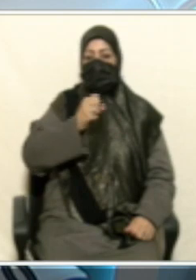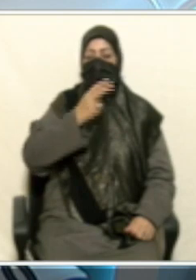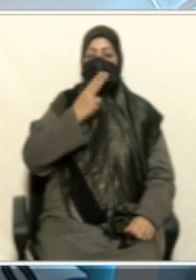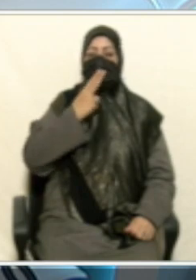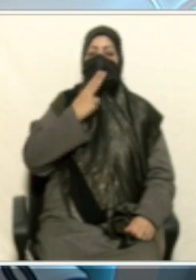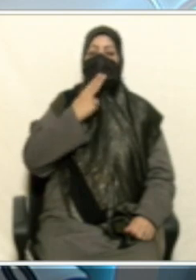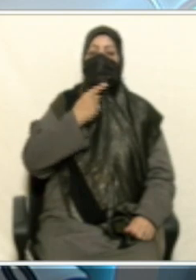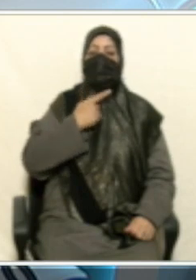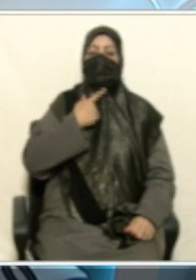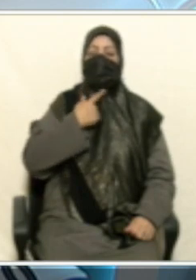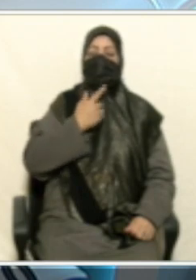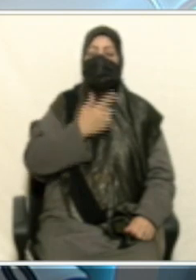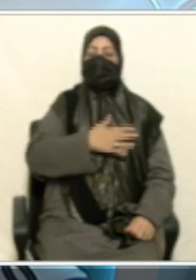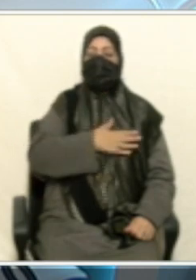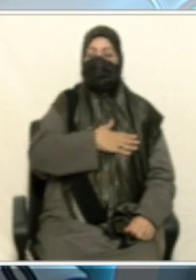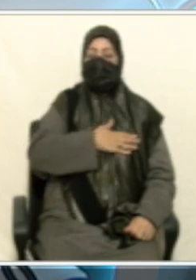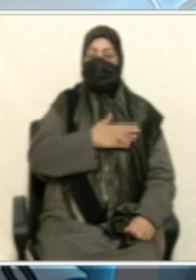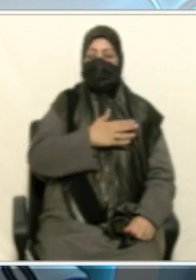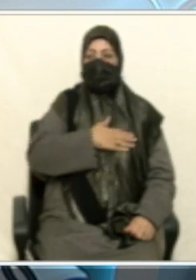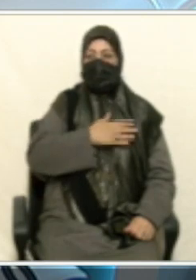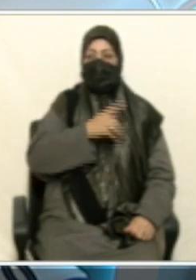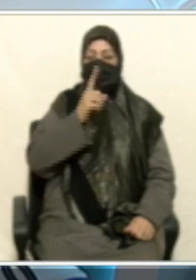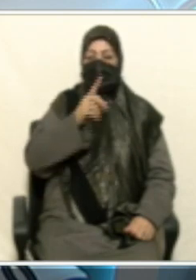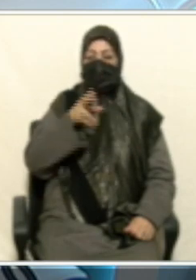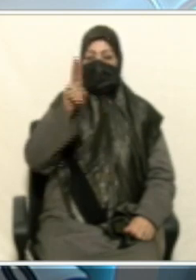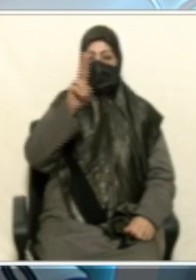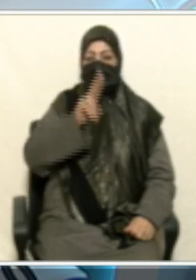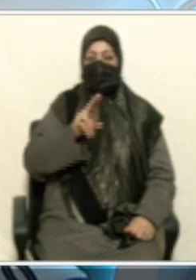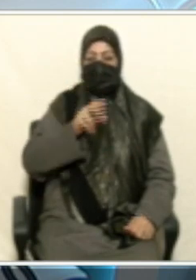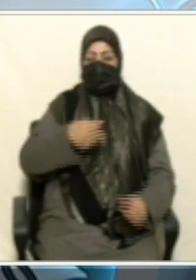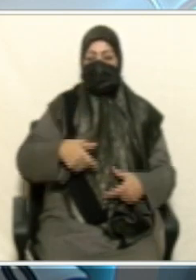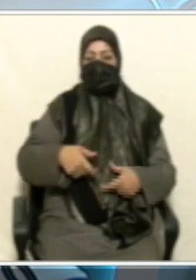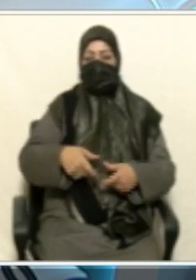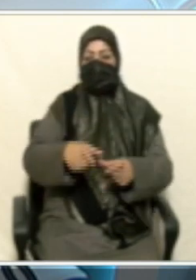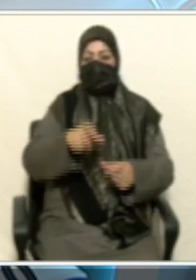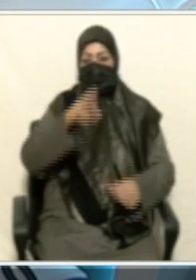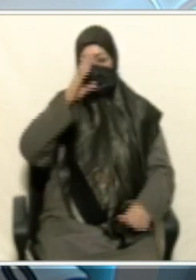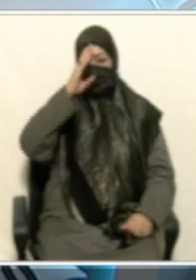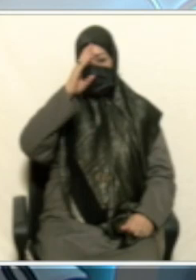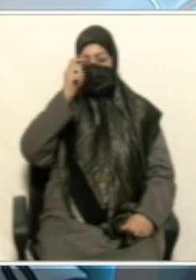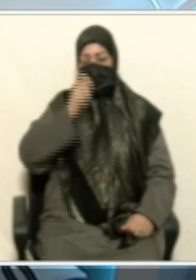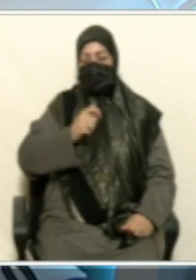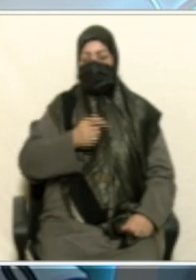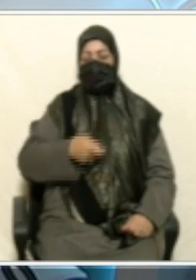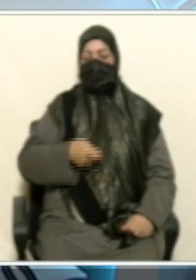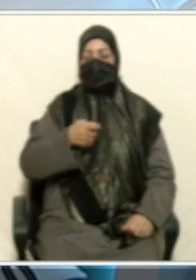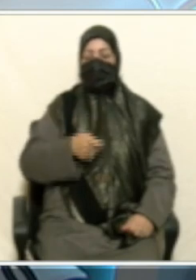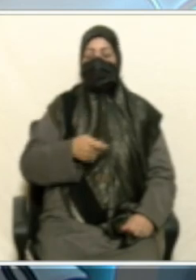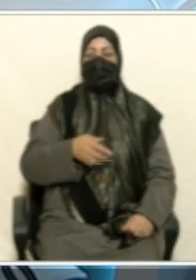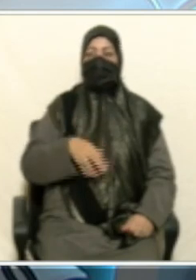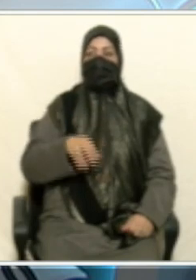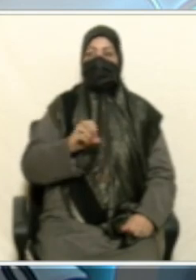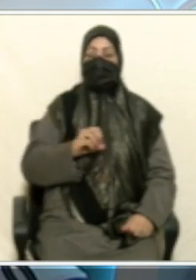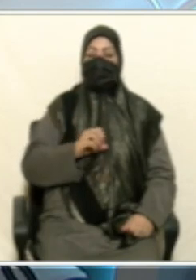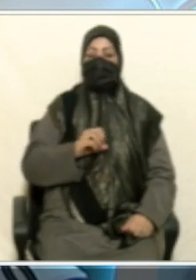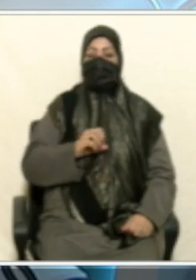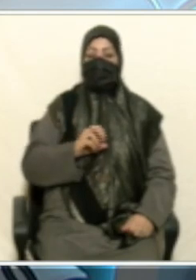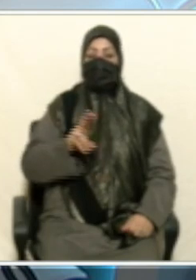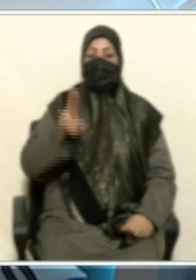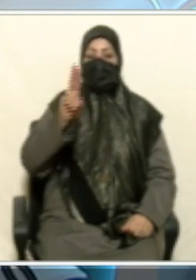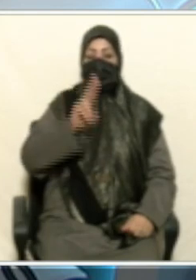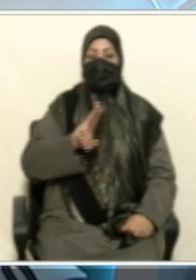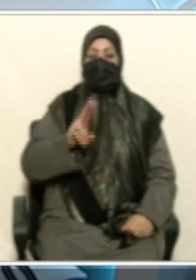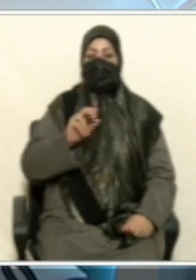شيخ. يسلم اهل الكفره جميعا. تفضل. بارك الله فيك يا شيخ. سؤالي عن اجزاء من الانسان تقبع